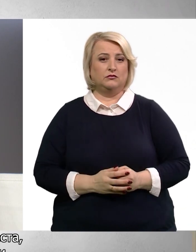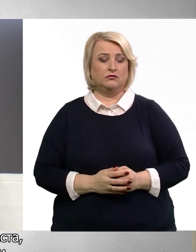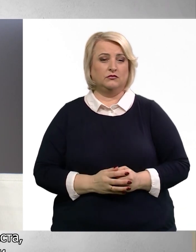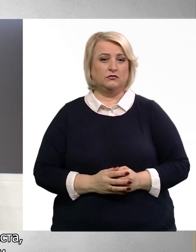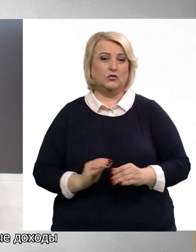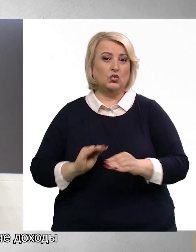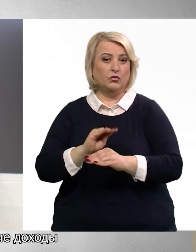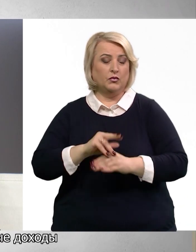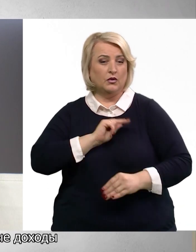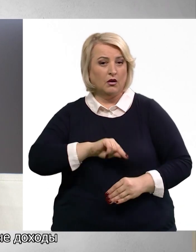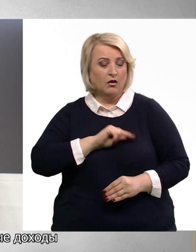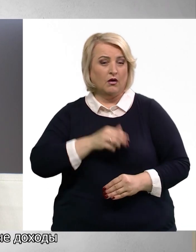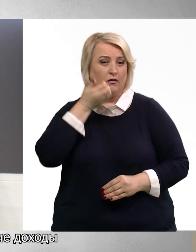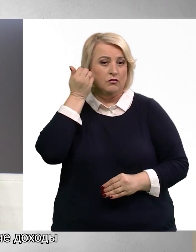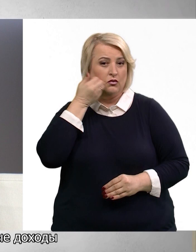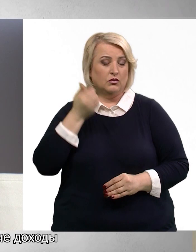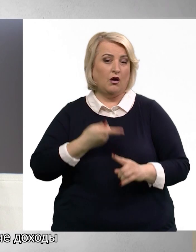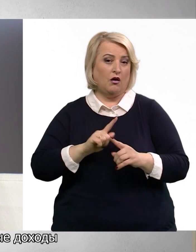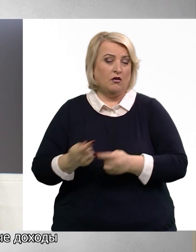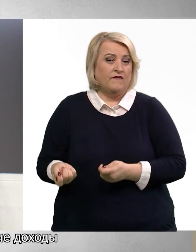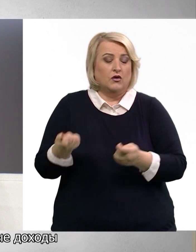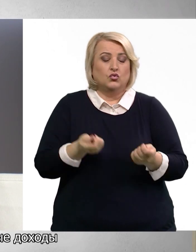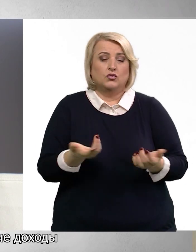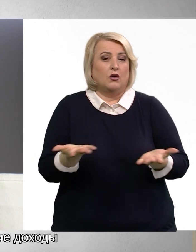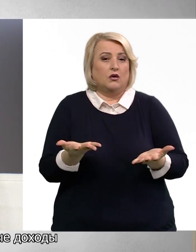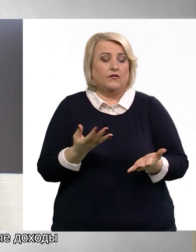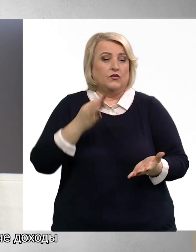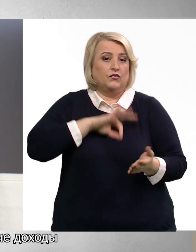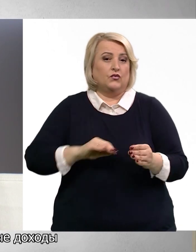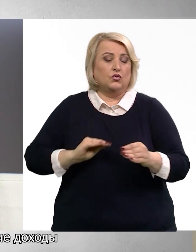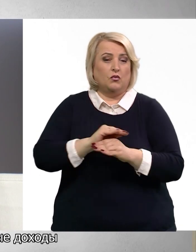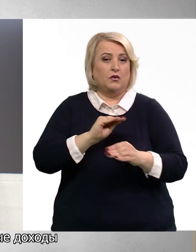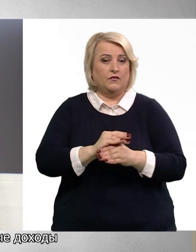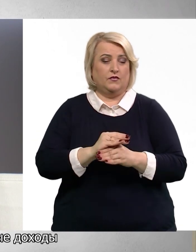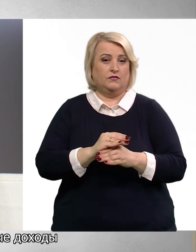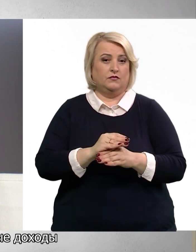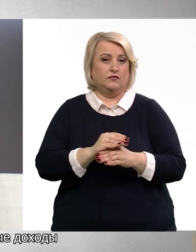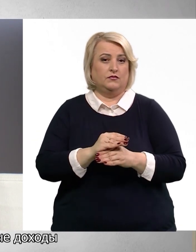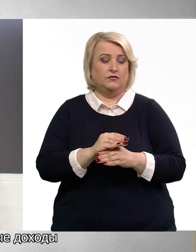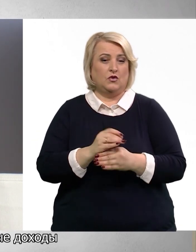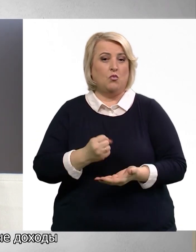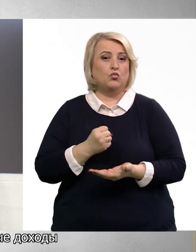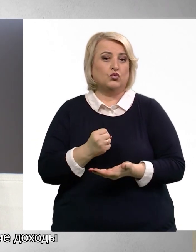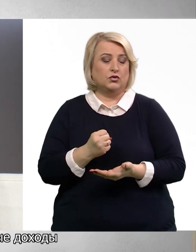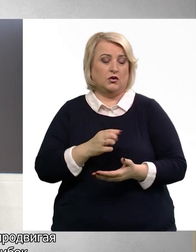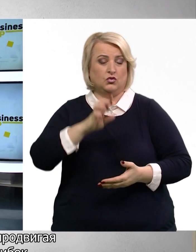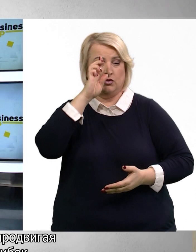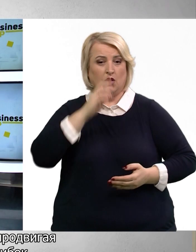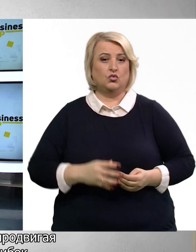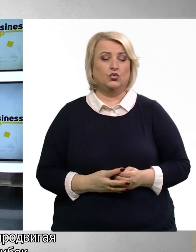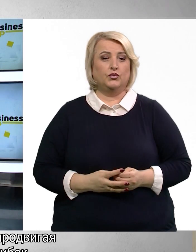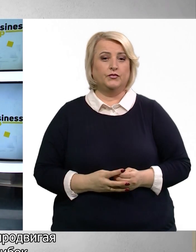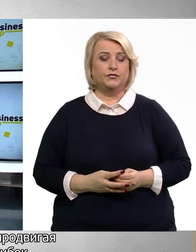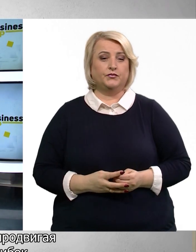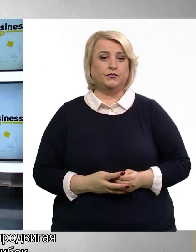joburi suplimentare, care vor aduce cumva venituri suplimentare în bugetul, în caznaua statului.